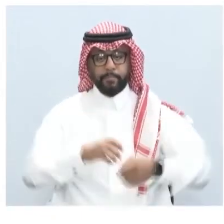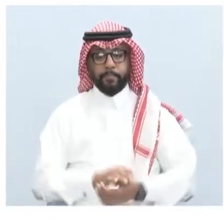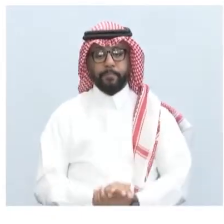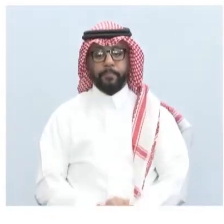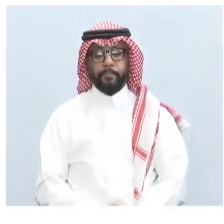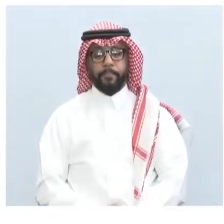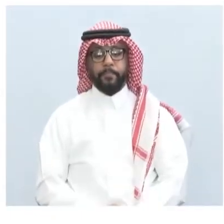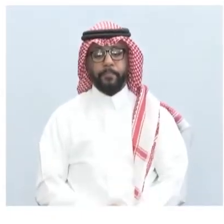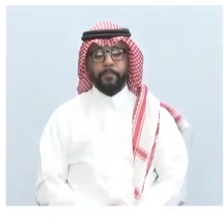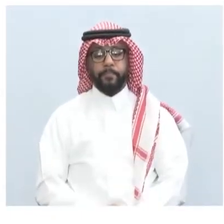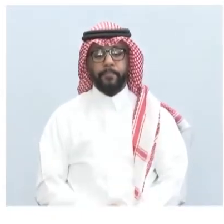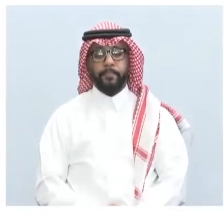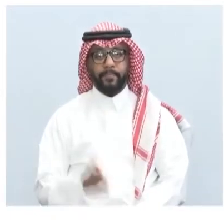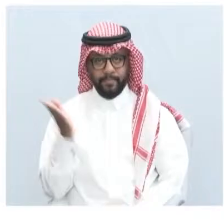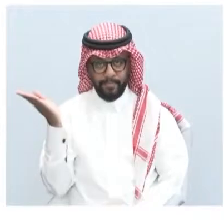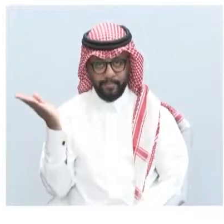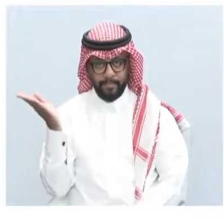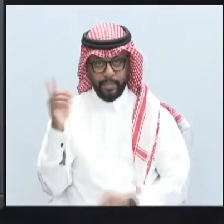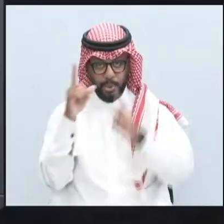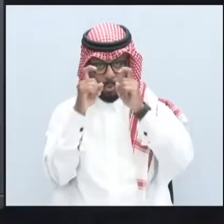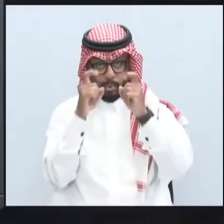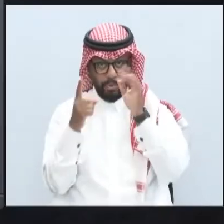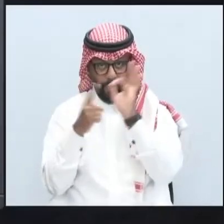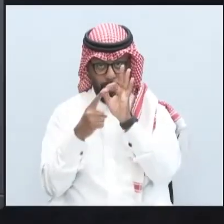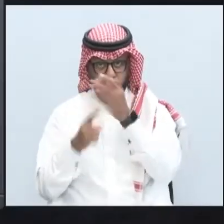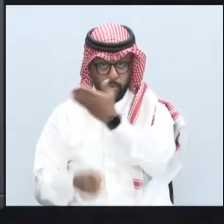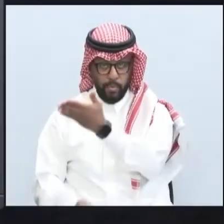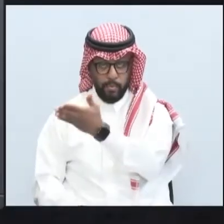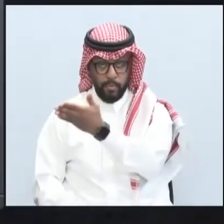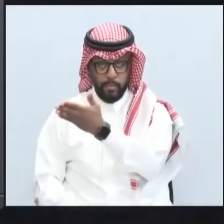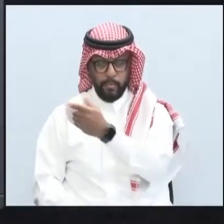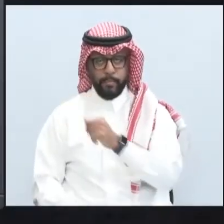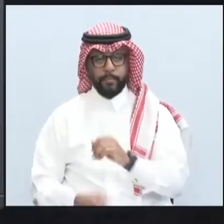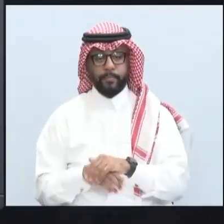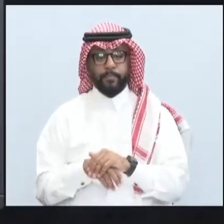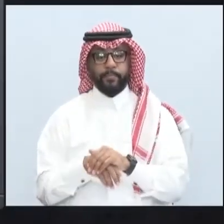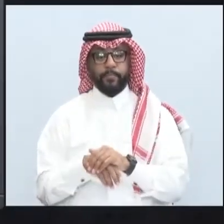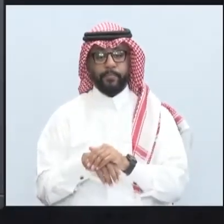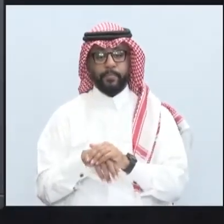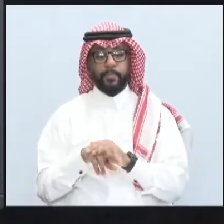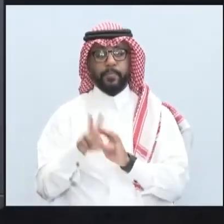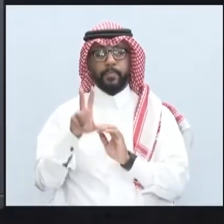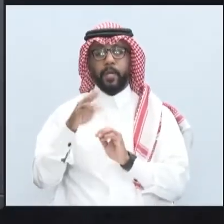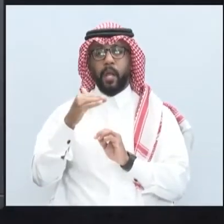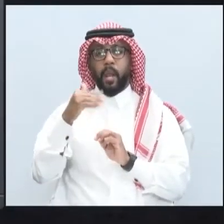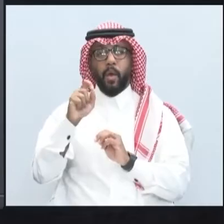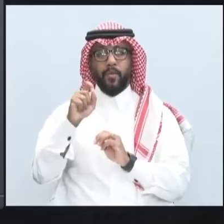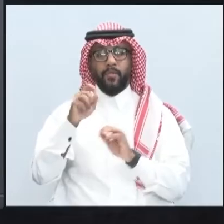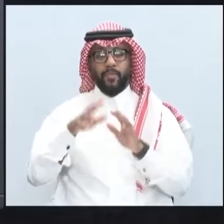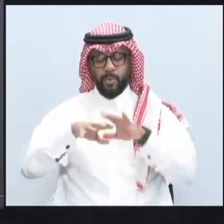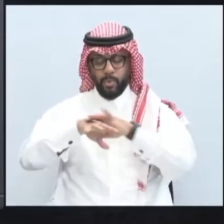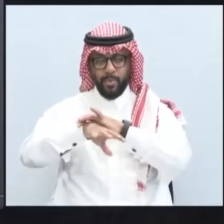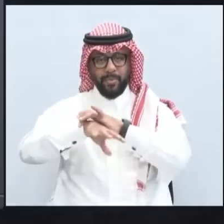فاذن يا ابناء بارك الله فيكم الخف ما يلبس على الرجل من الجلد ونحوه